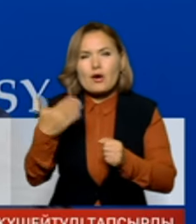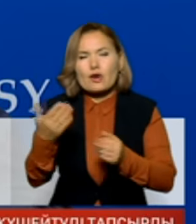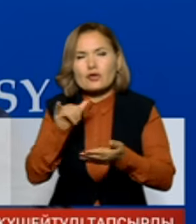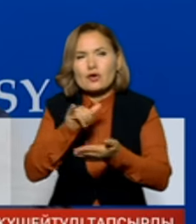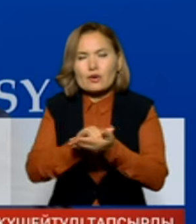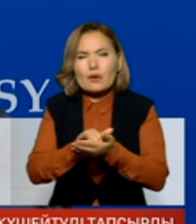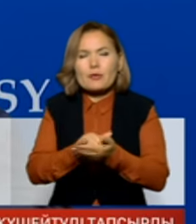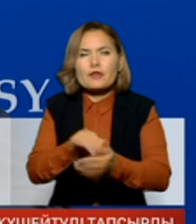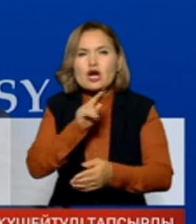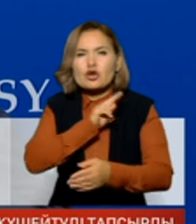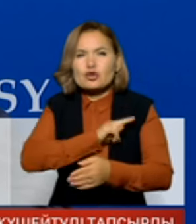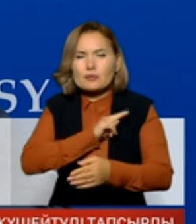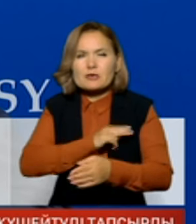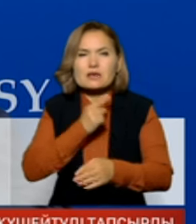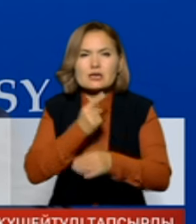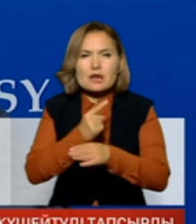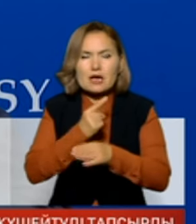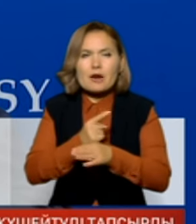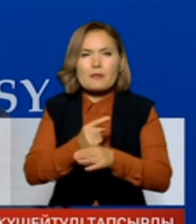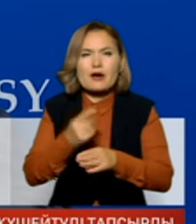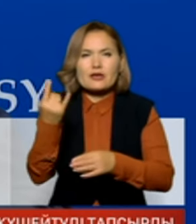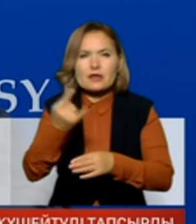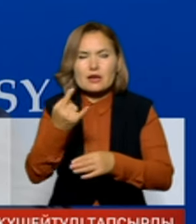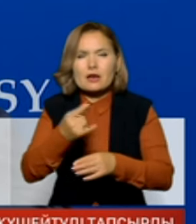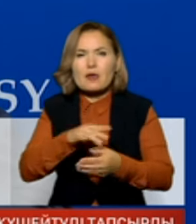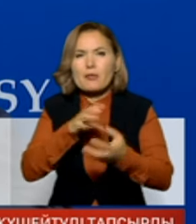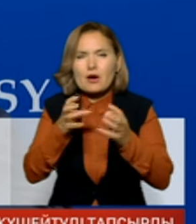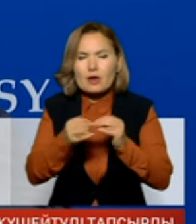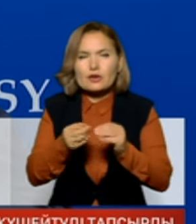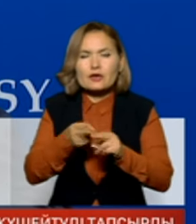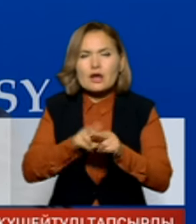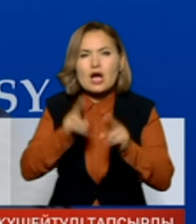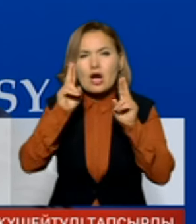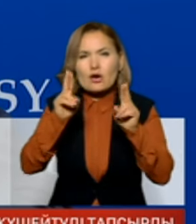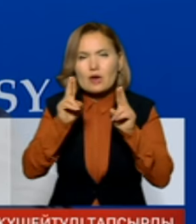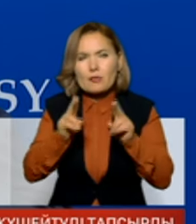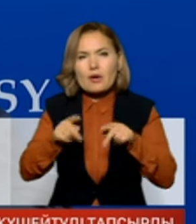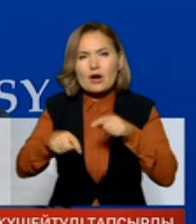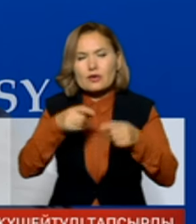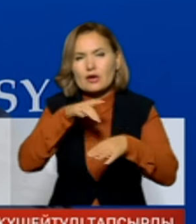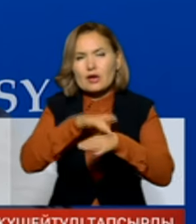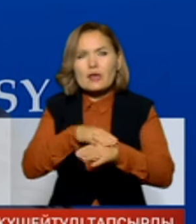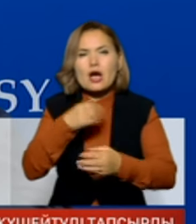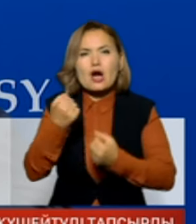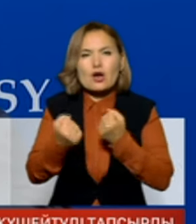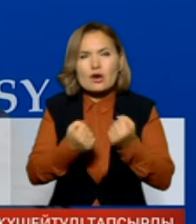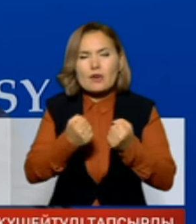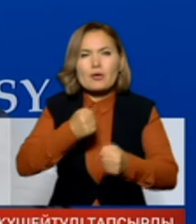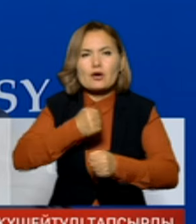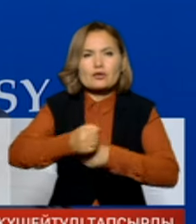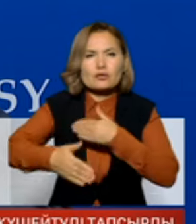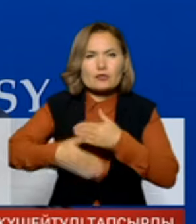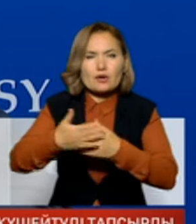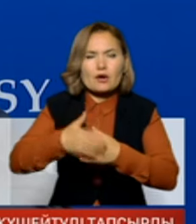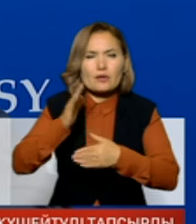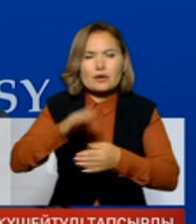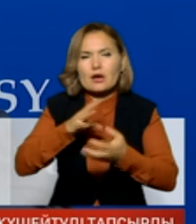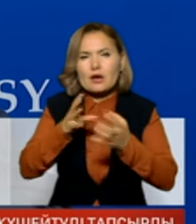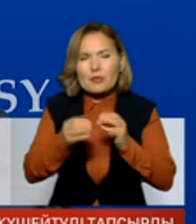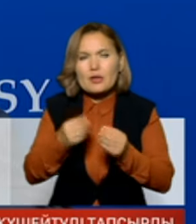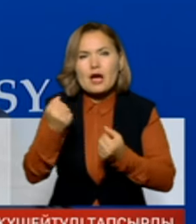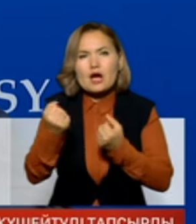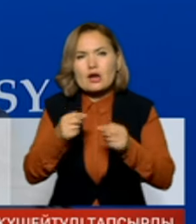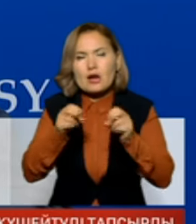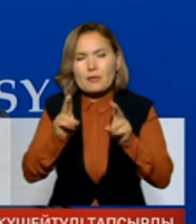бастап қызметтен босатады. Мұнымен қоса ішкі істер министрлігі жол ережесін жиі бұзатын жүргізушілердің тізімін ұсынады. Бұл